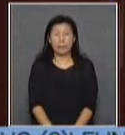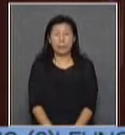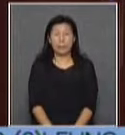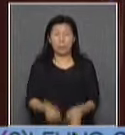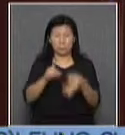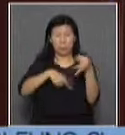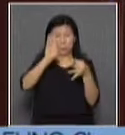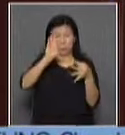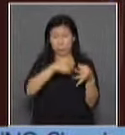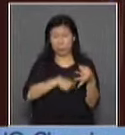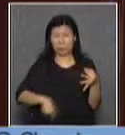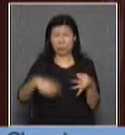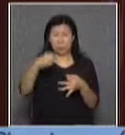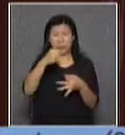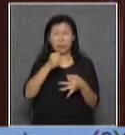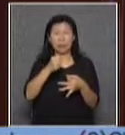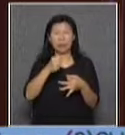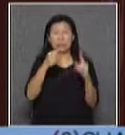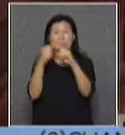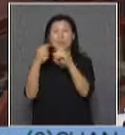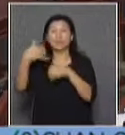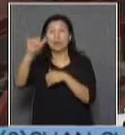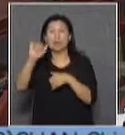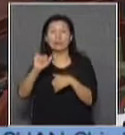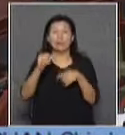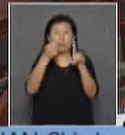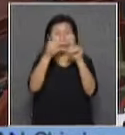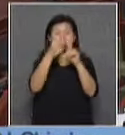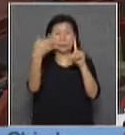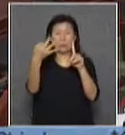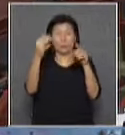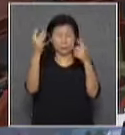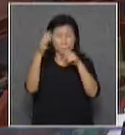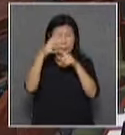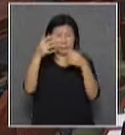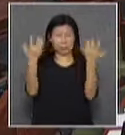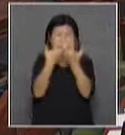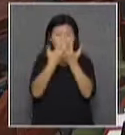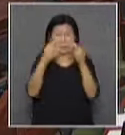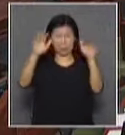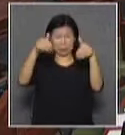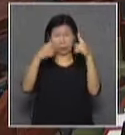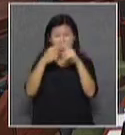陳志全議員， 即係冇曬人啦，17.3點算法定人數啊？唔該。